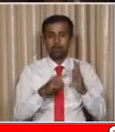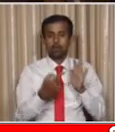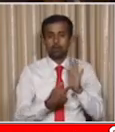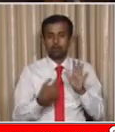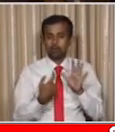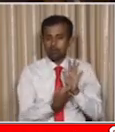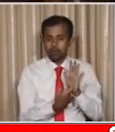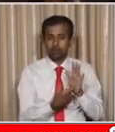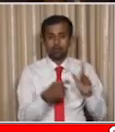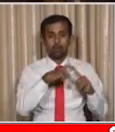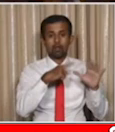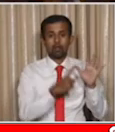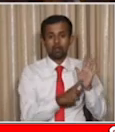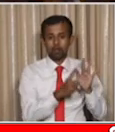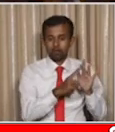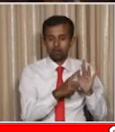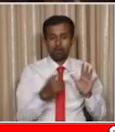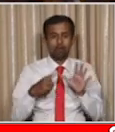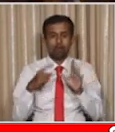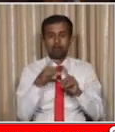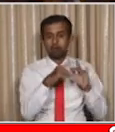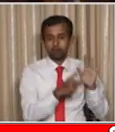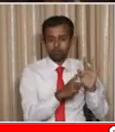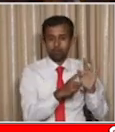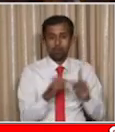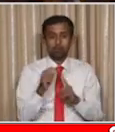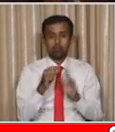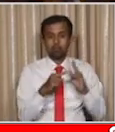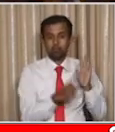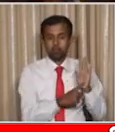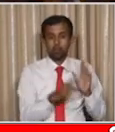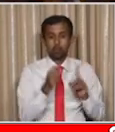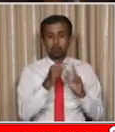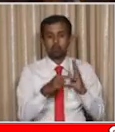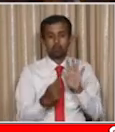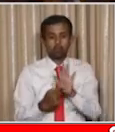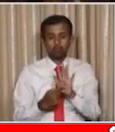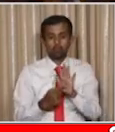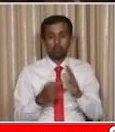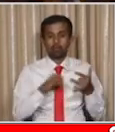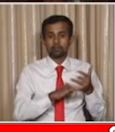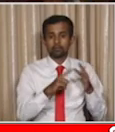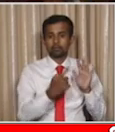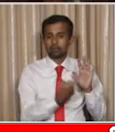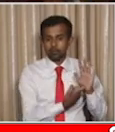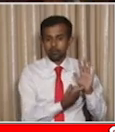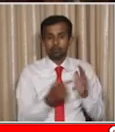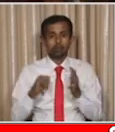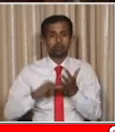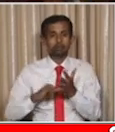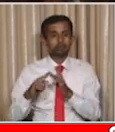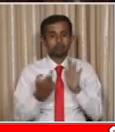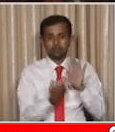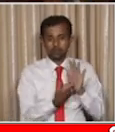பாலிநகர், பாண்டியங்குளம், பொன்னகர், பூவரசங்குளம், செல்வபுரம், சிராட்டிக்குளம், சிவபுரம்,